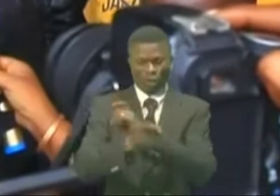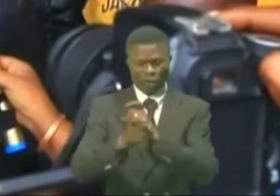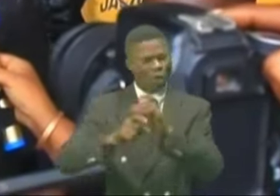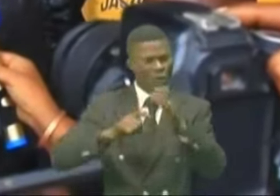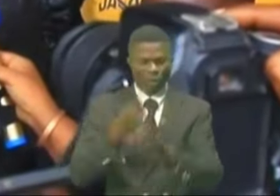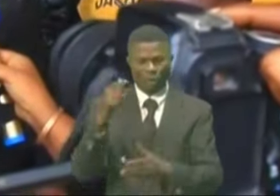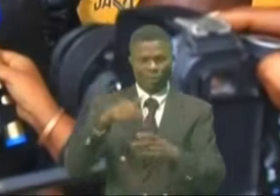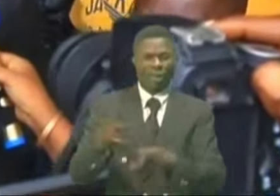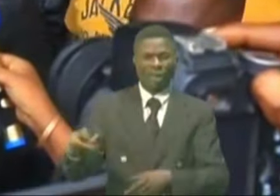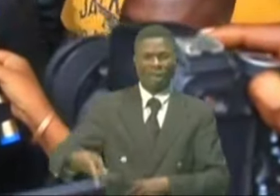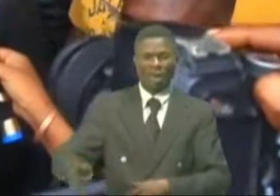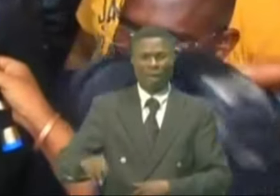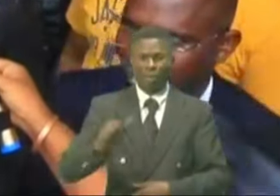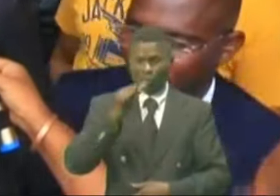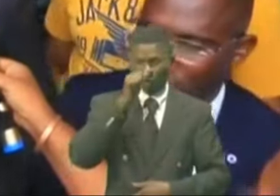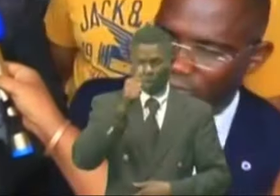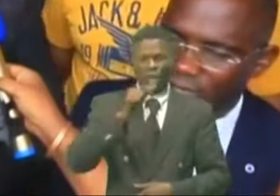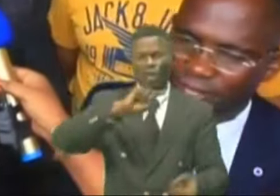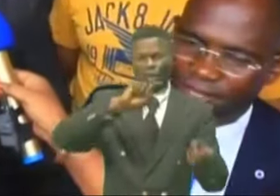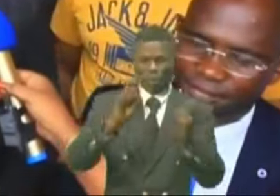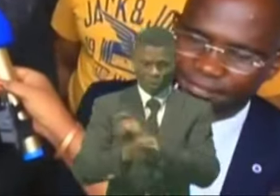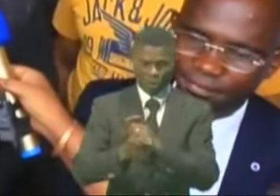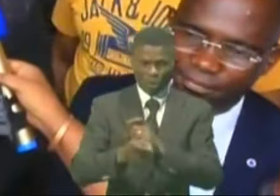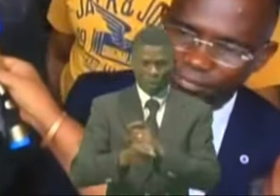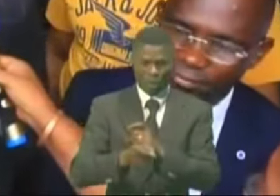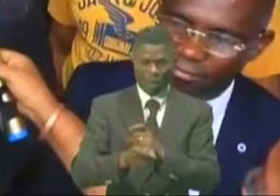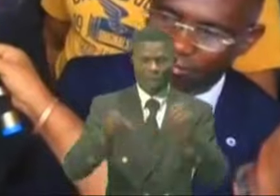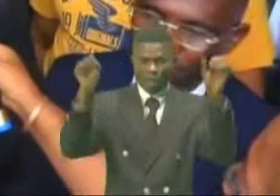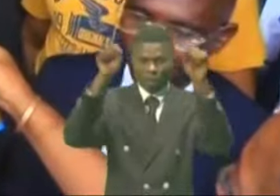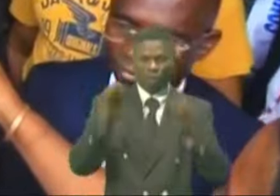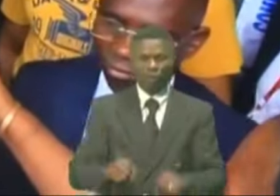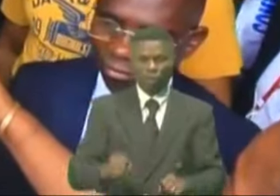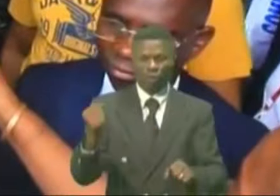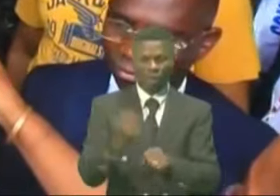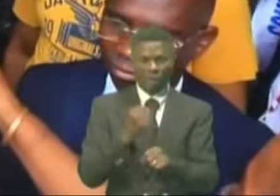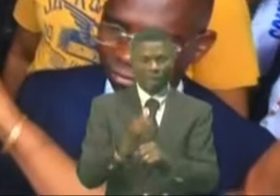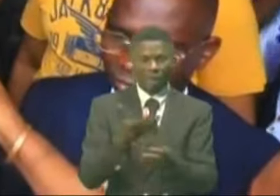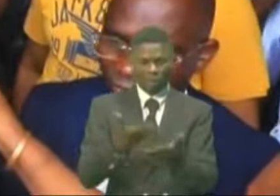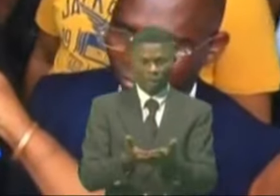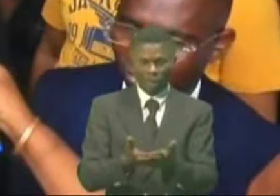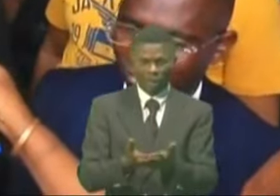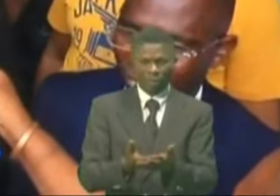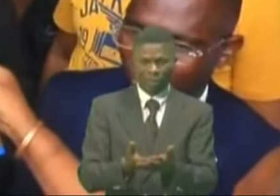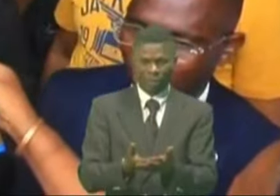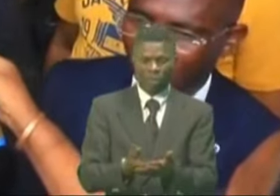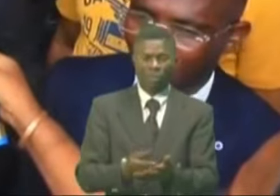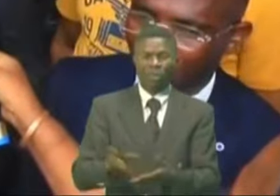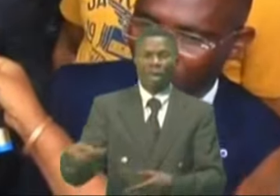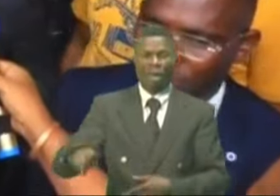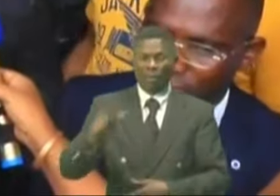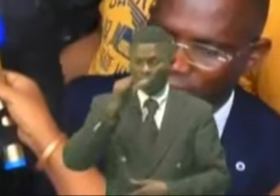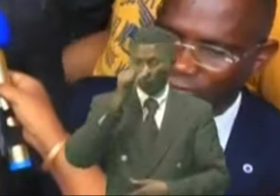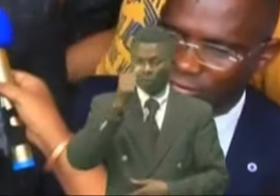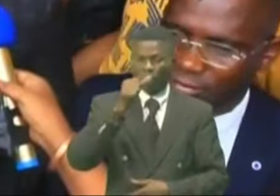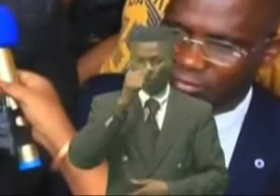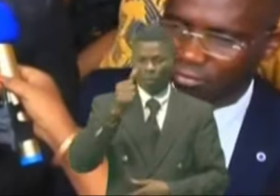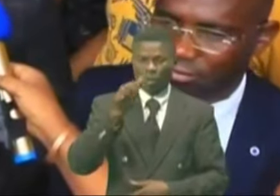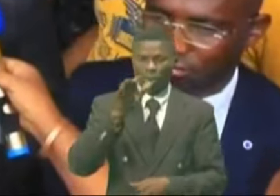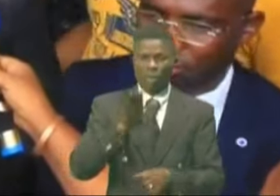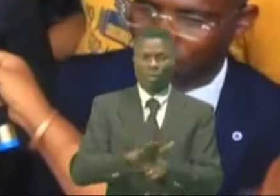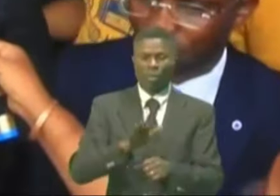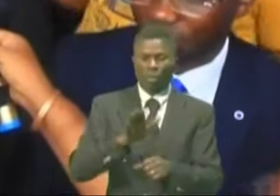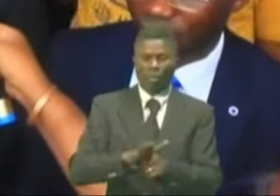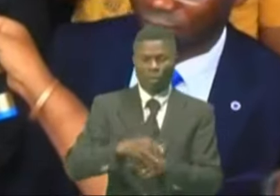dans la province du Maïndombe. Un changement de système de gouvernance. Parce que le Maïndombe a